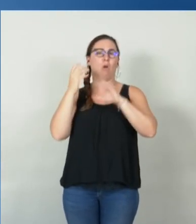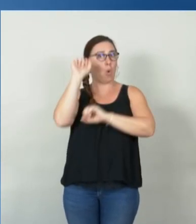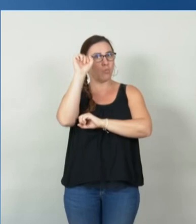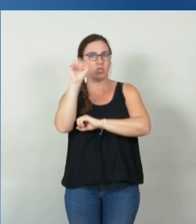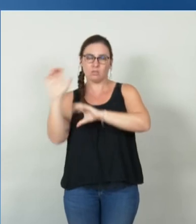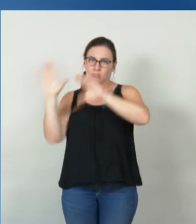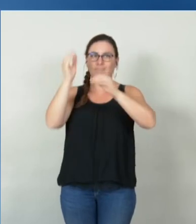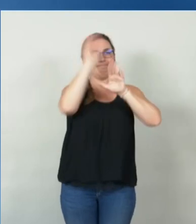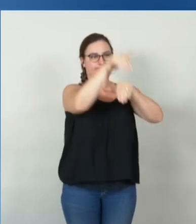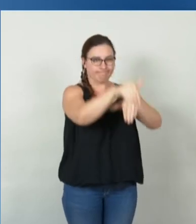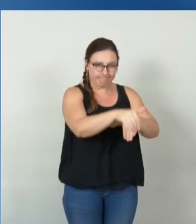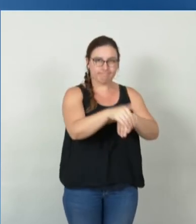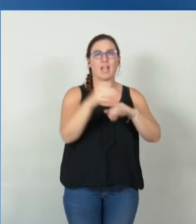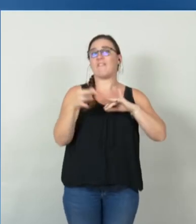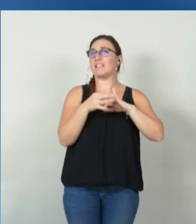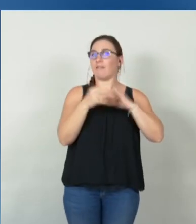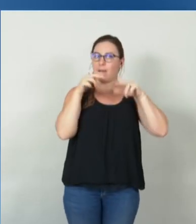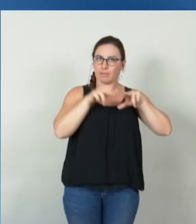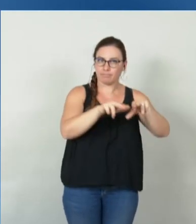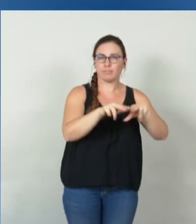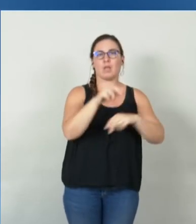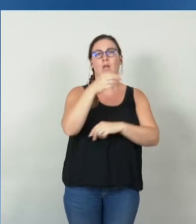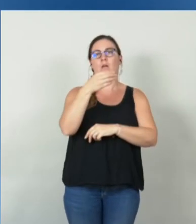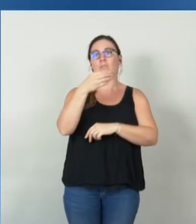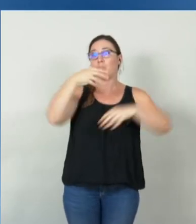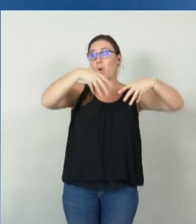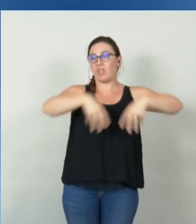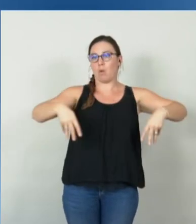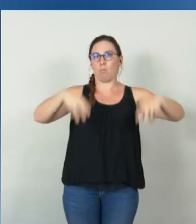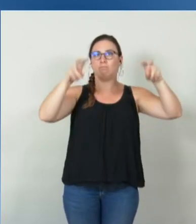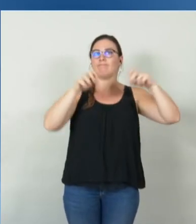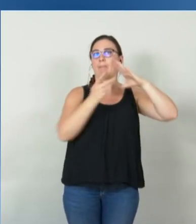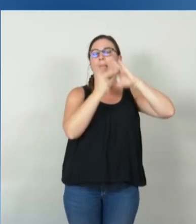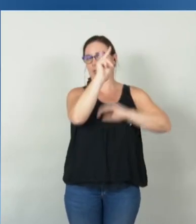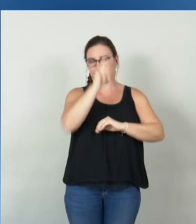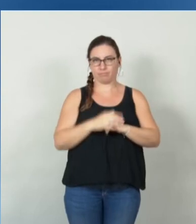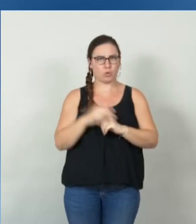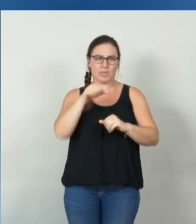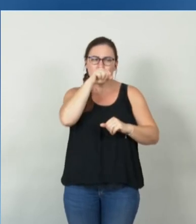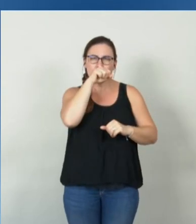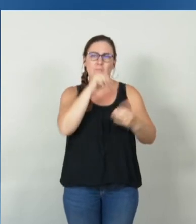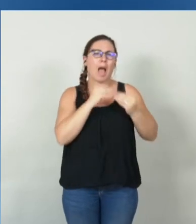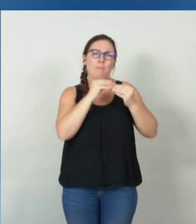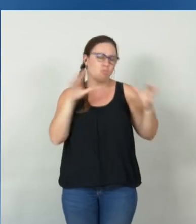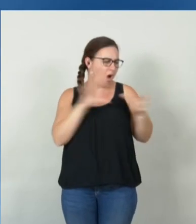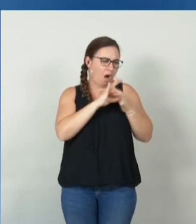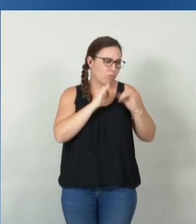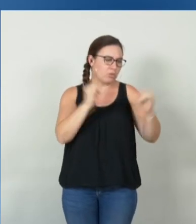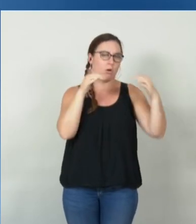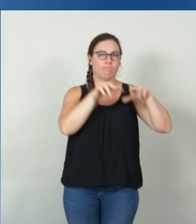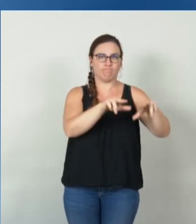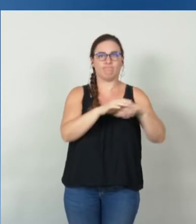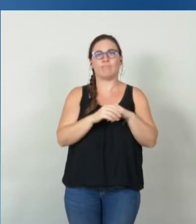accompagné de sa femme Mélinée pour qui il avait un amour inconditionnel rescapé du génocide arménien de